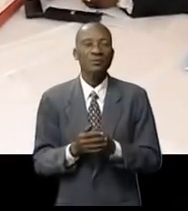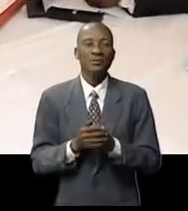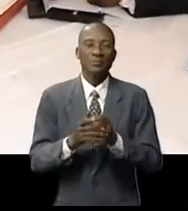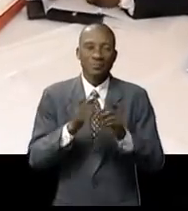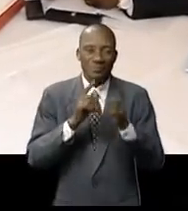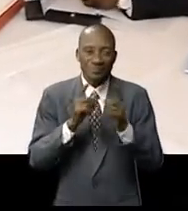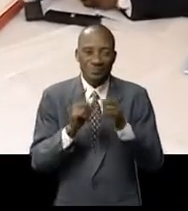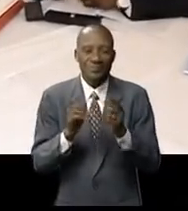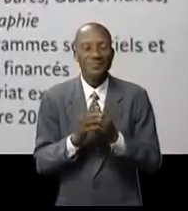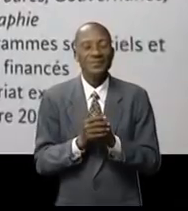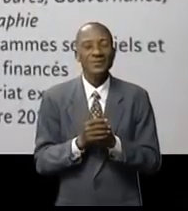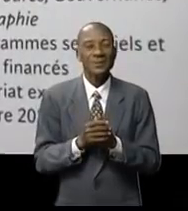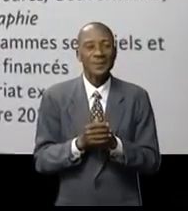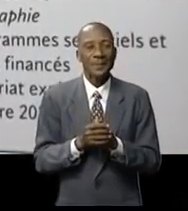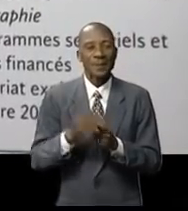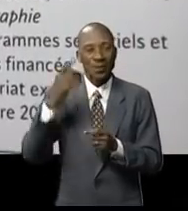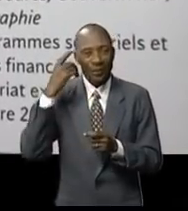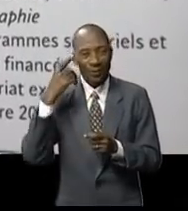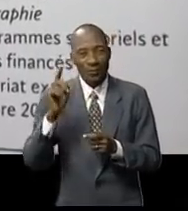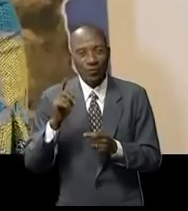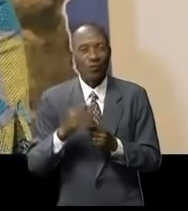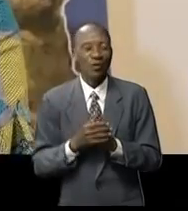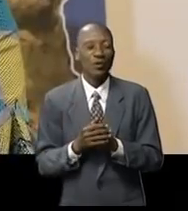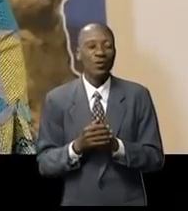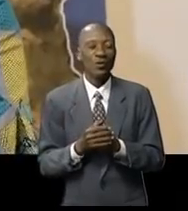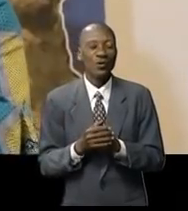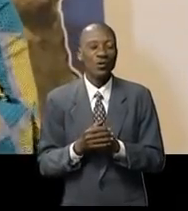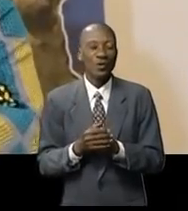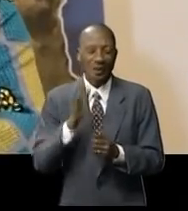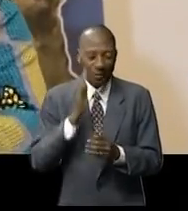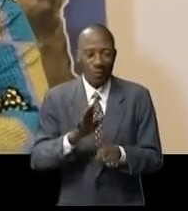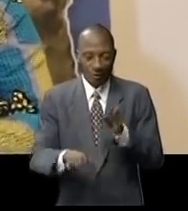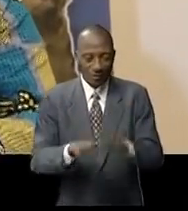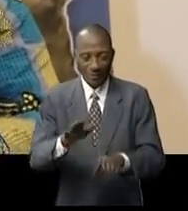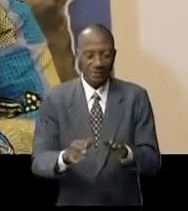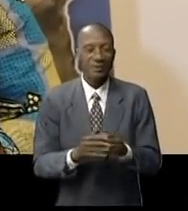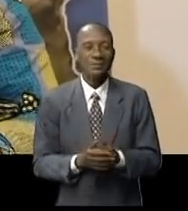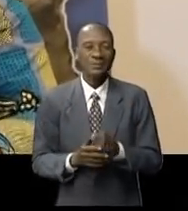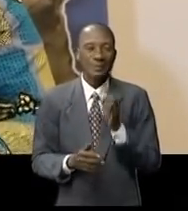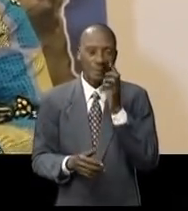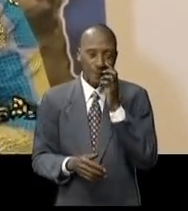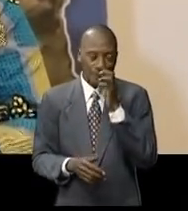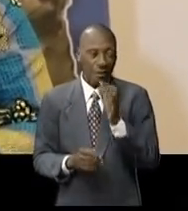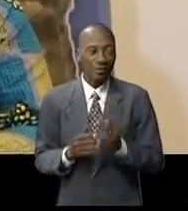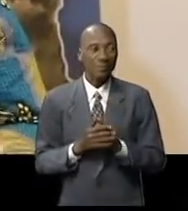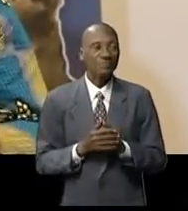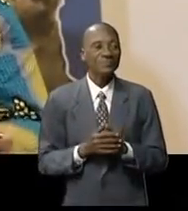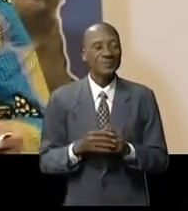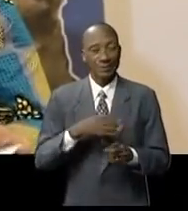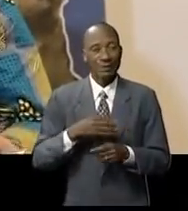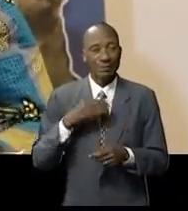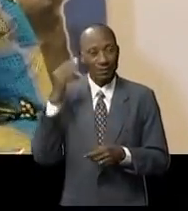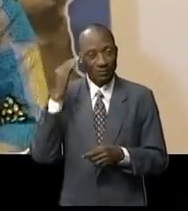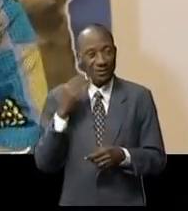d'une simple lettre d'intention. Rassurez-vous que je vais me battre pour la mise en œuvre de toutes ces résolutions. Je vous